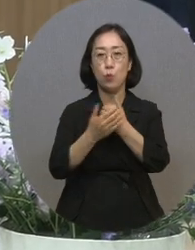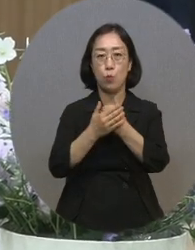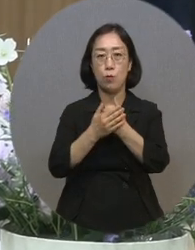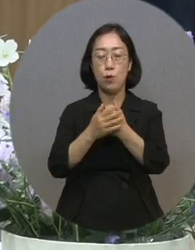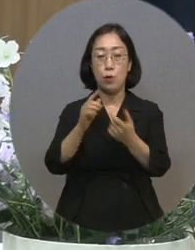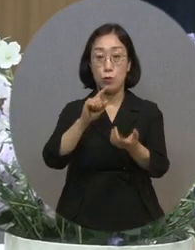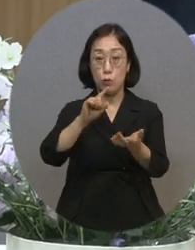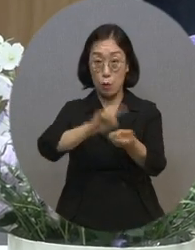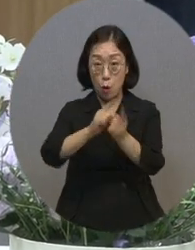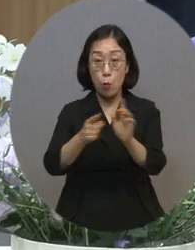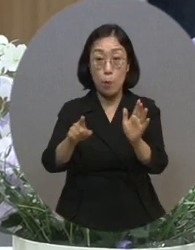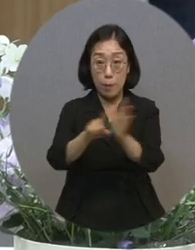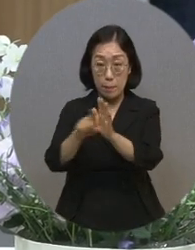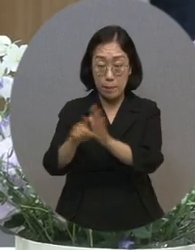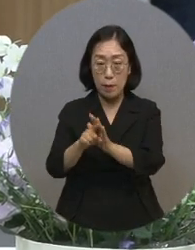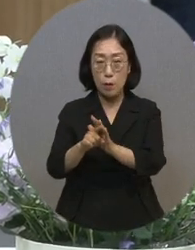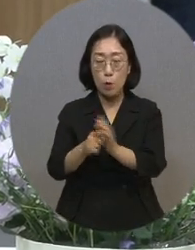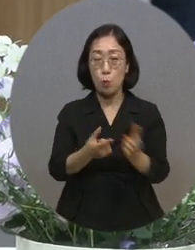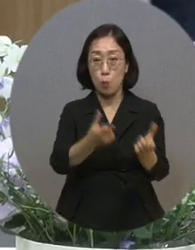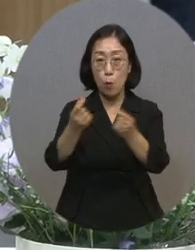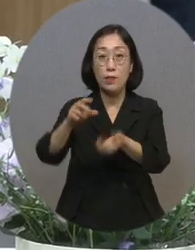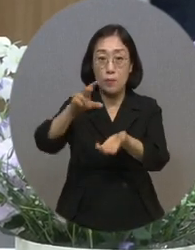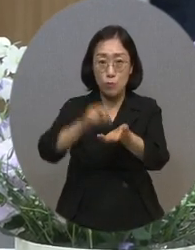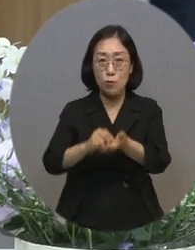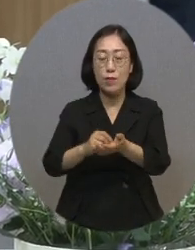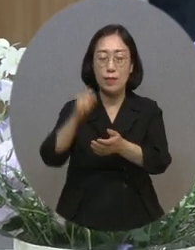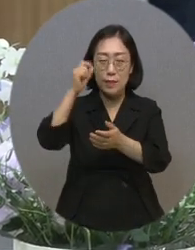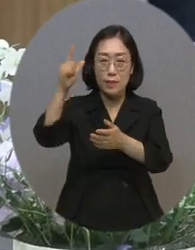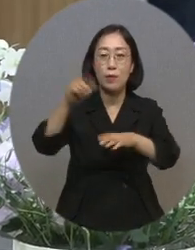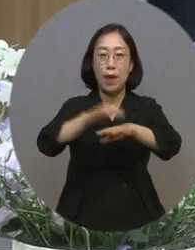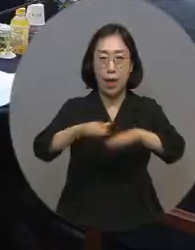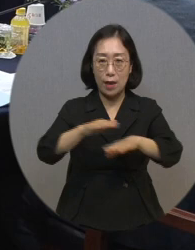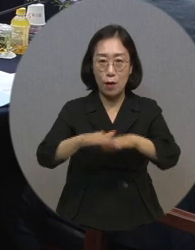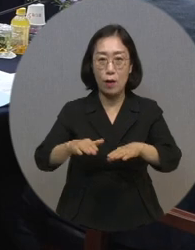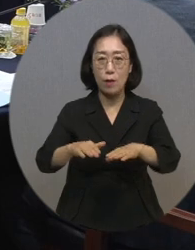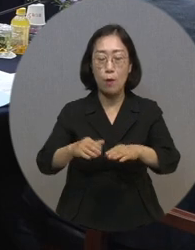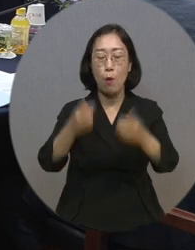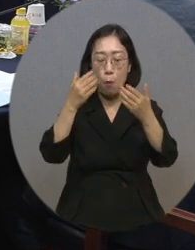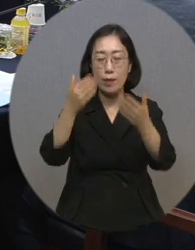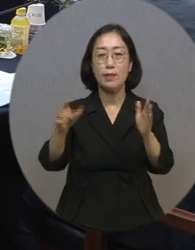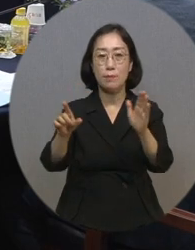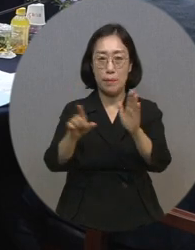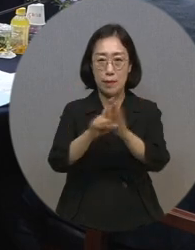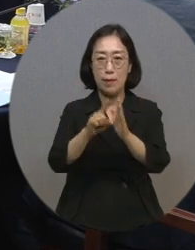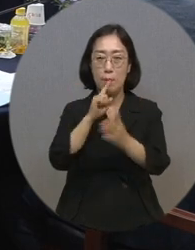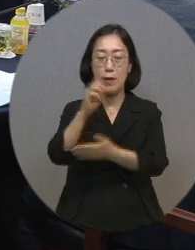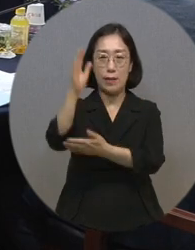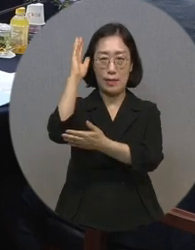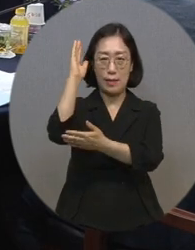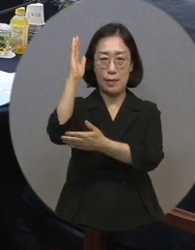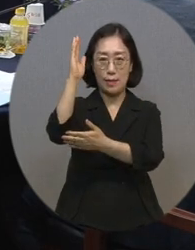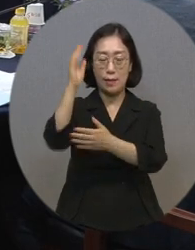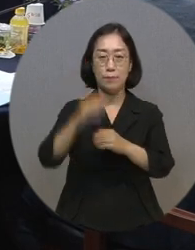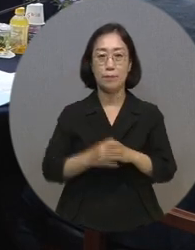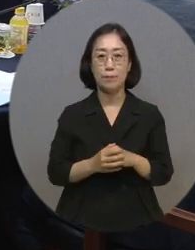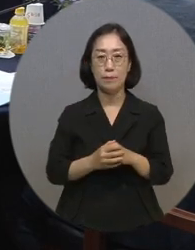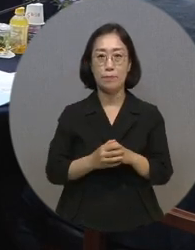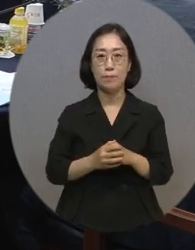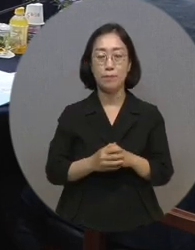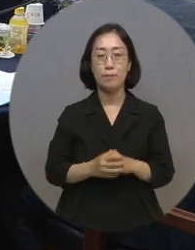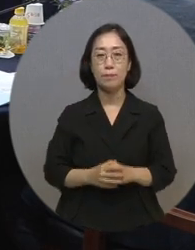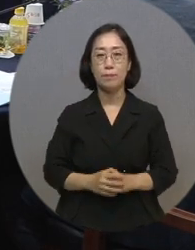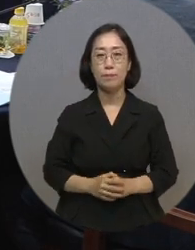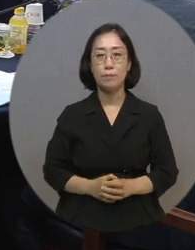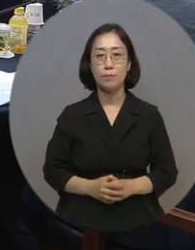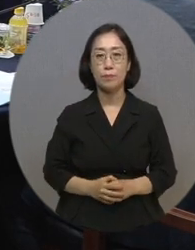신뢰를 바탕으로 공동의 현안을 슬기롭게 해결해 나갈 것이라 확신한다고 말했습니다. 복지TV